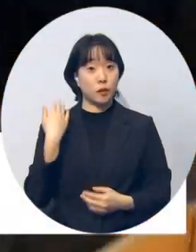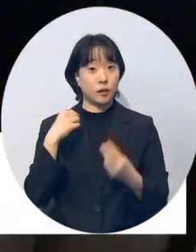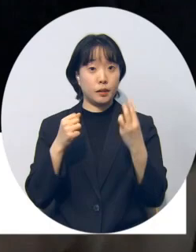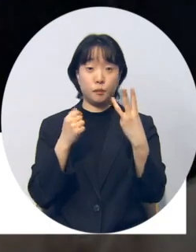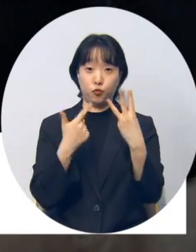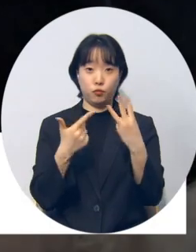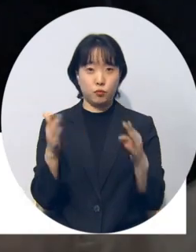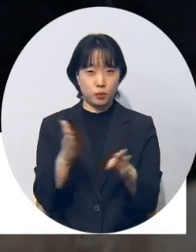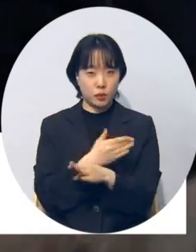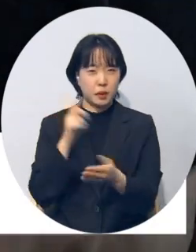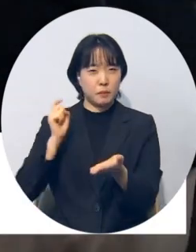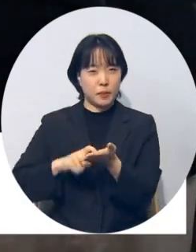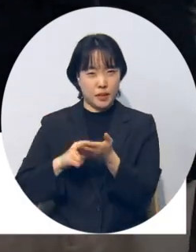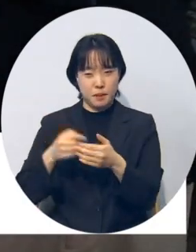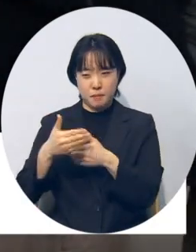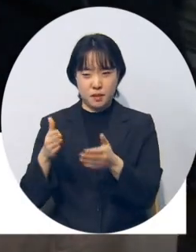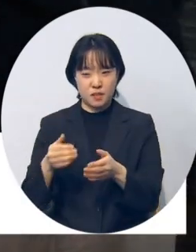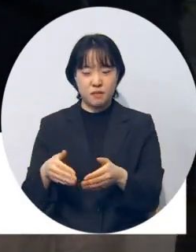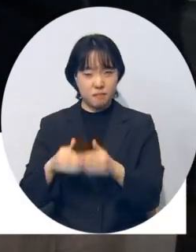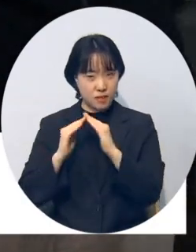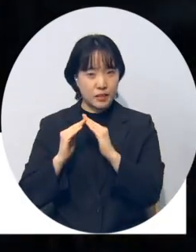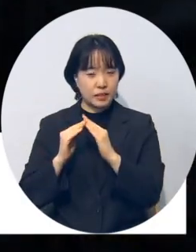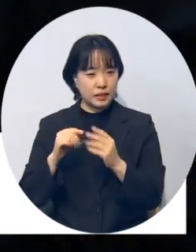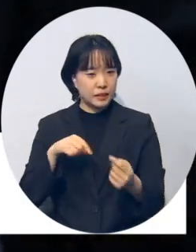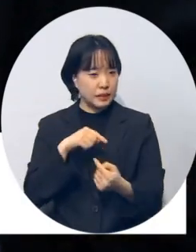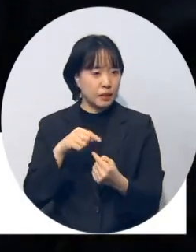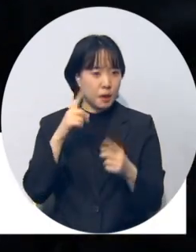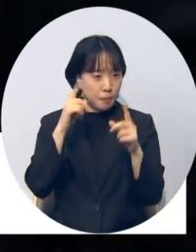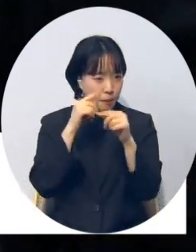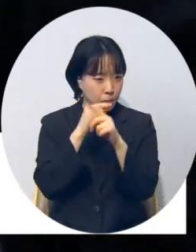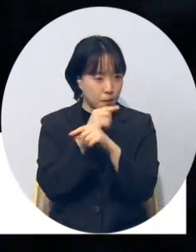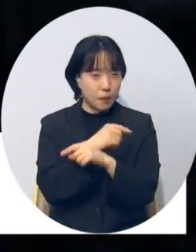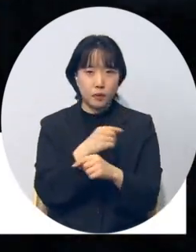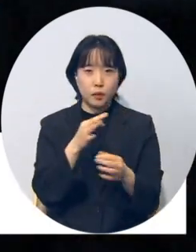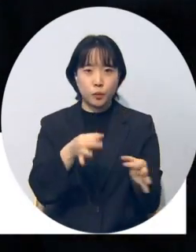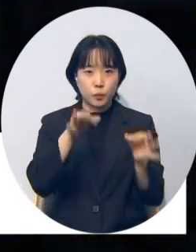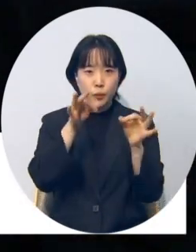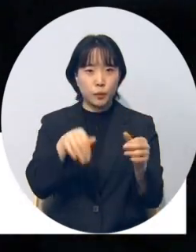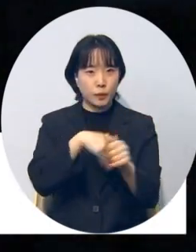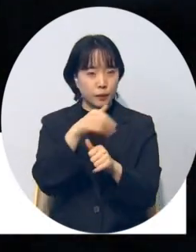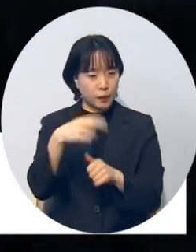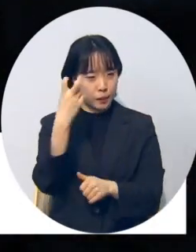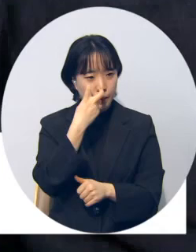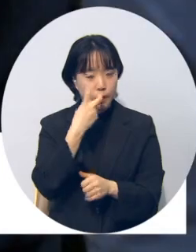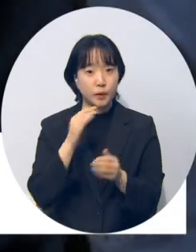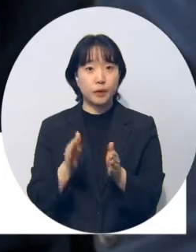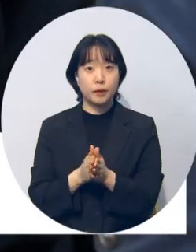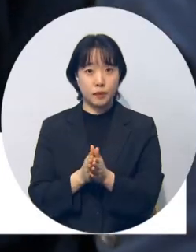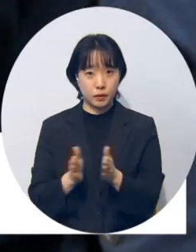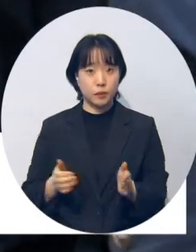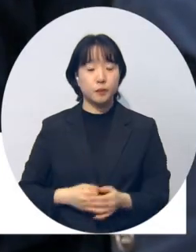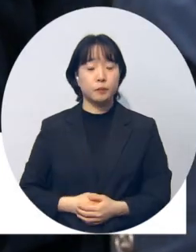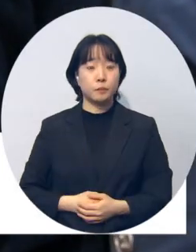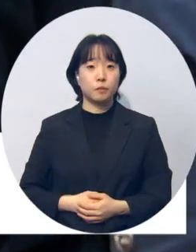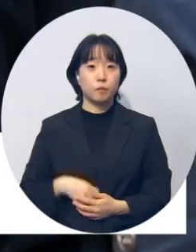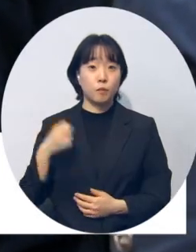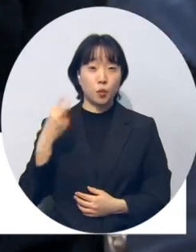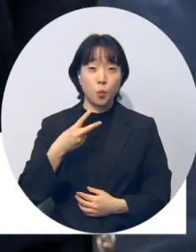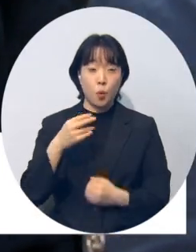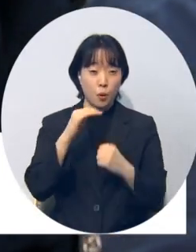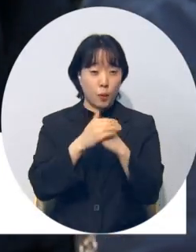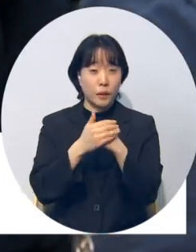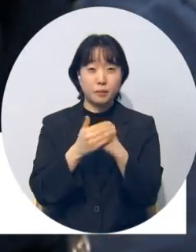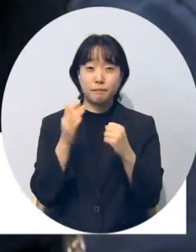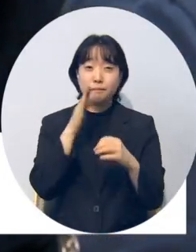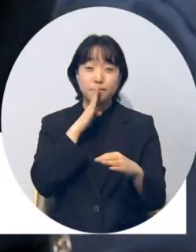비상수급 안전대책반을 가동해 1단위로 농산물 수급과 물가 상황 집중 점검에 돌입했습니다. 또 과일이 본격적으로